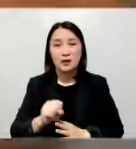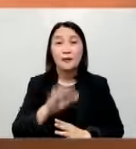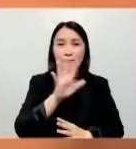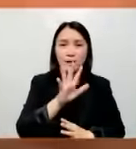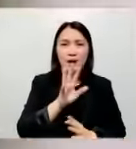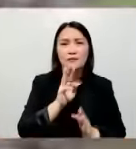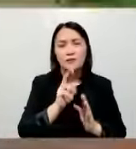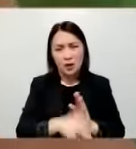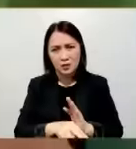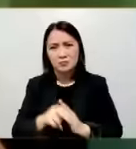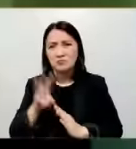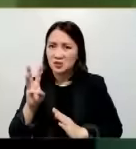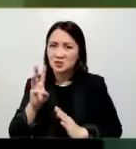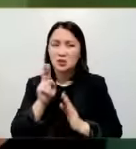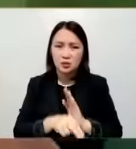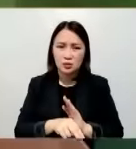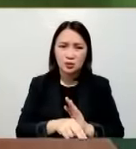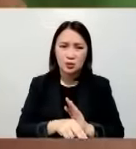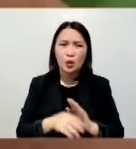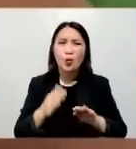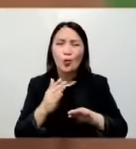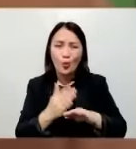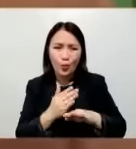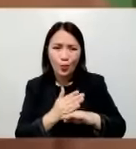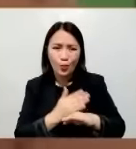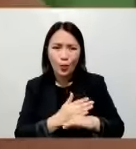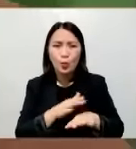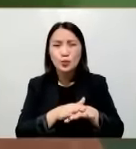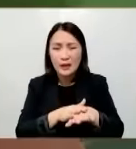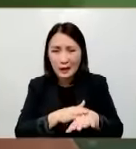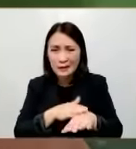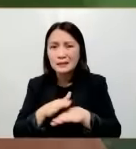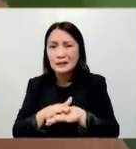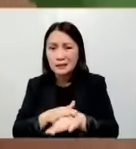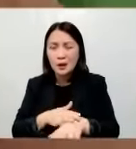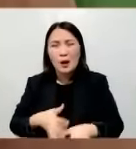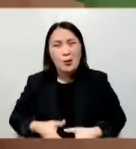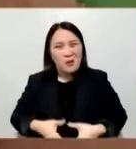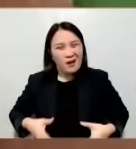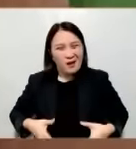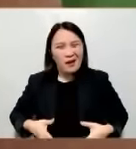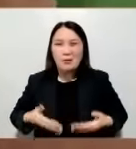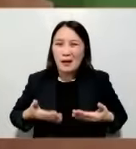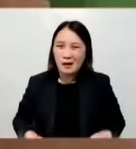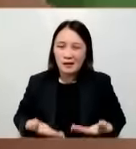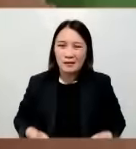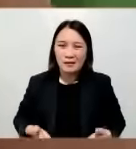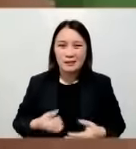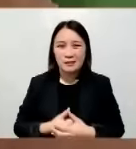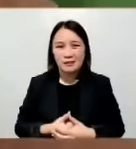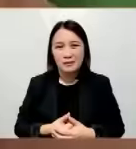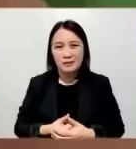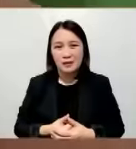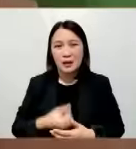gym. Unti-unti lang. Kasi mag-guan sa tiyan yun eh. May bigat sa tiyan. Oo. Lang nga na